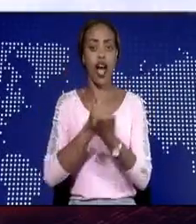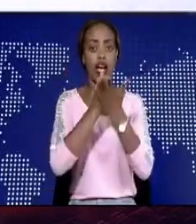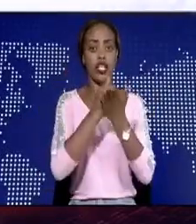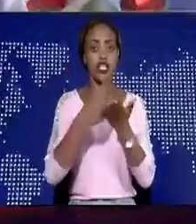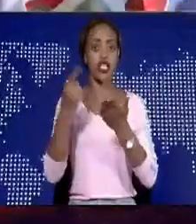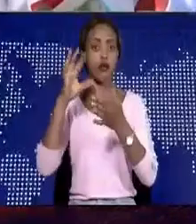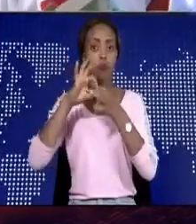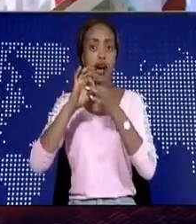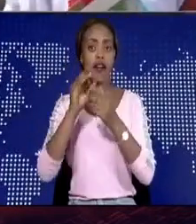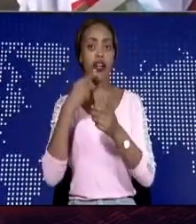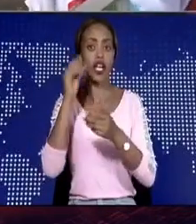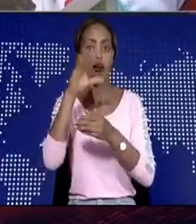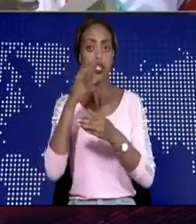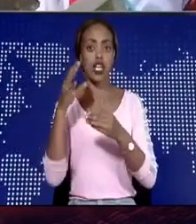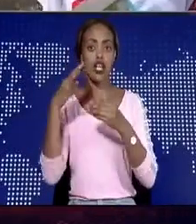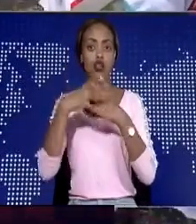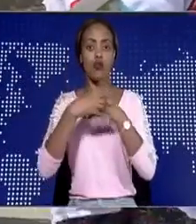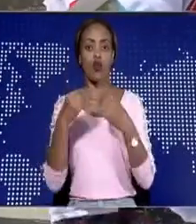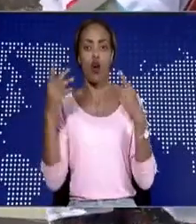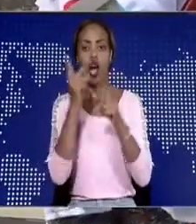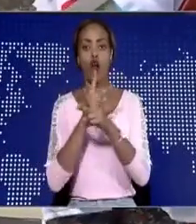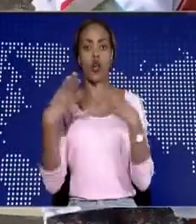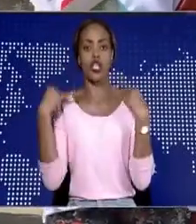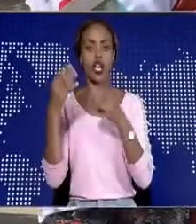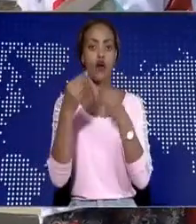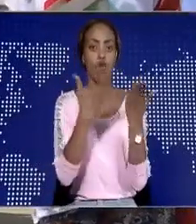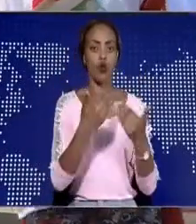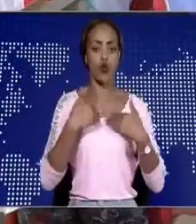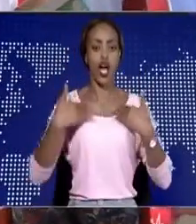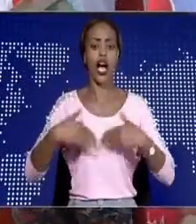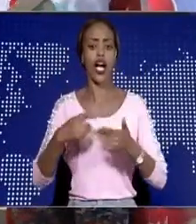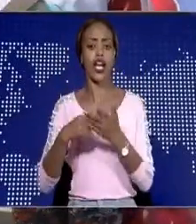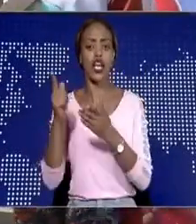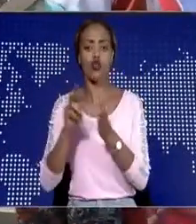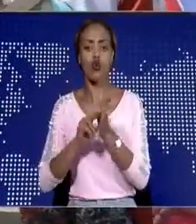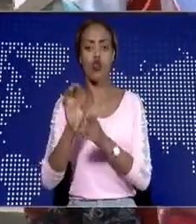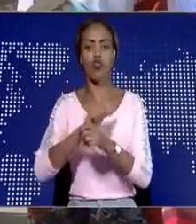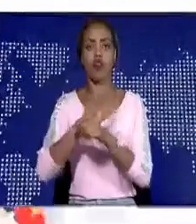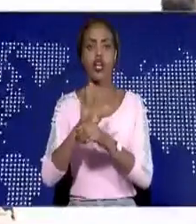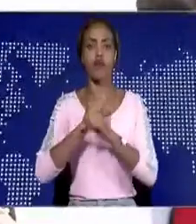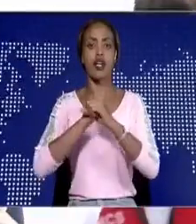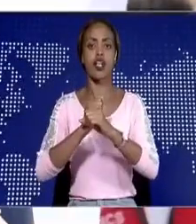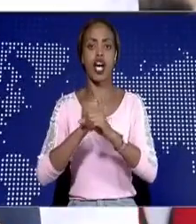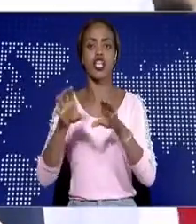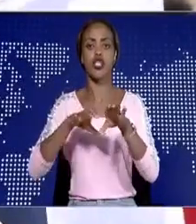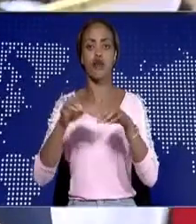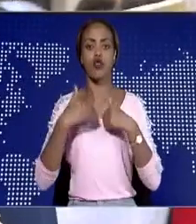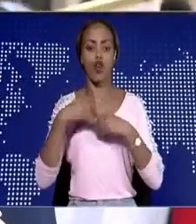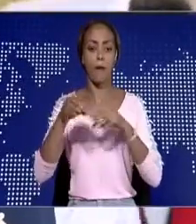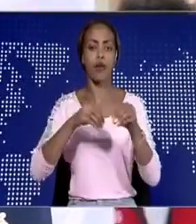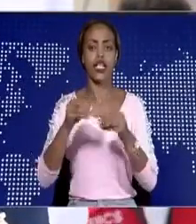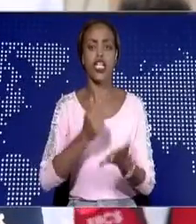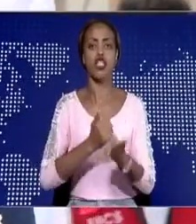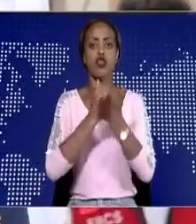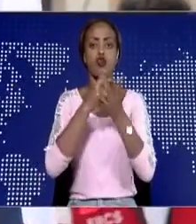محبر قيح مسقل نبيرو حلوات عنا بركي توزلو اكل نايتي ناي كورونا فيروس مكل خال زغبر زلو من كسقاس